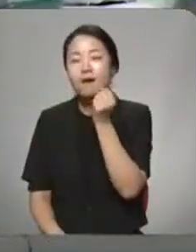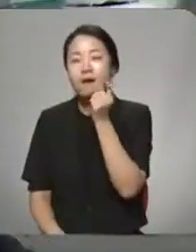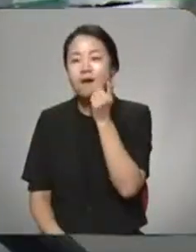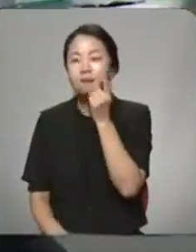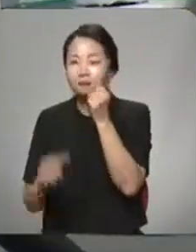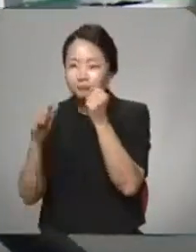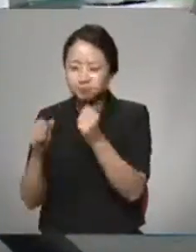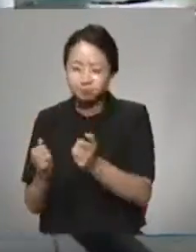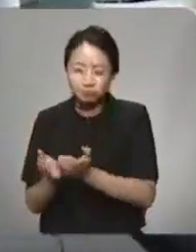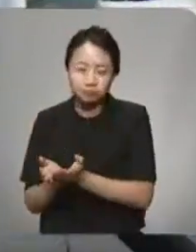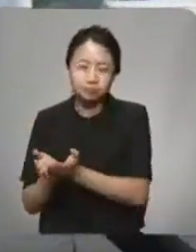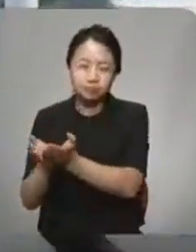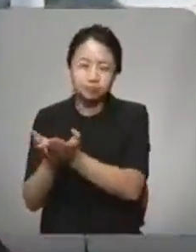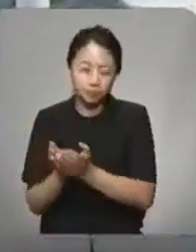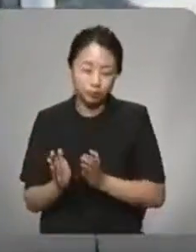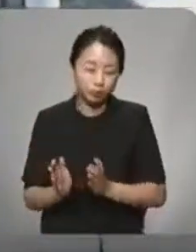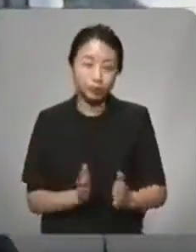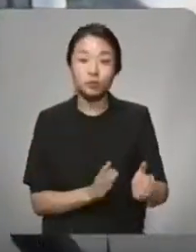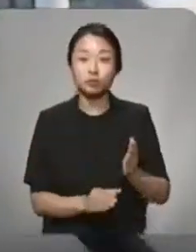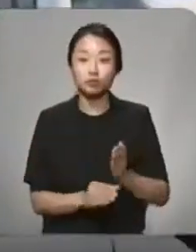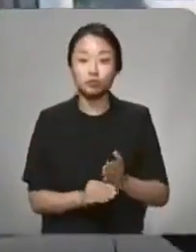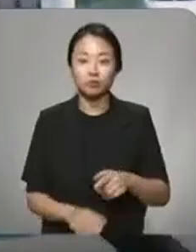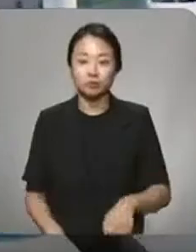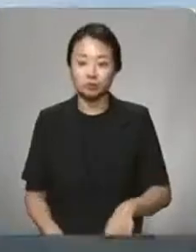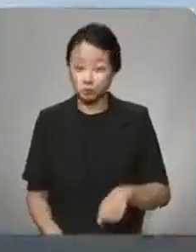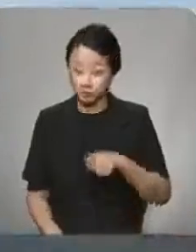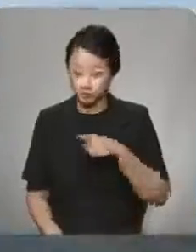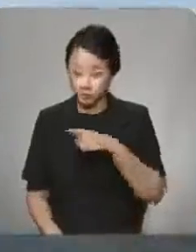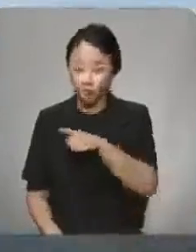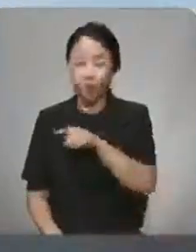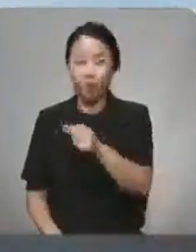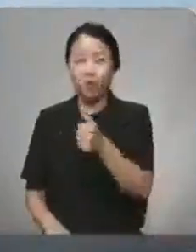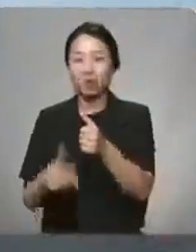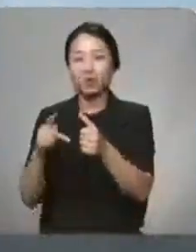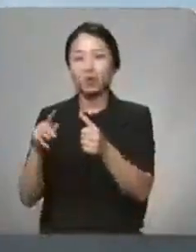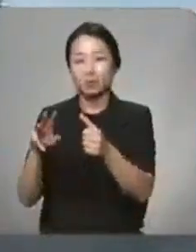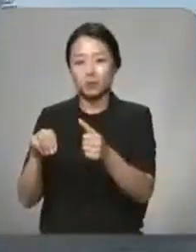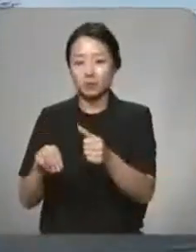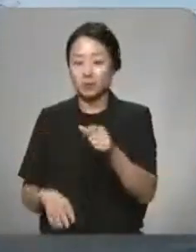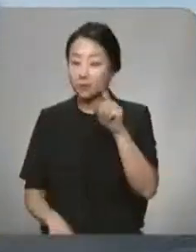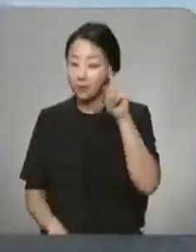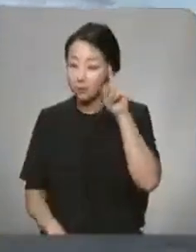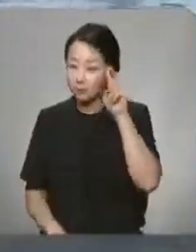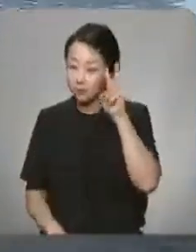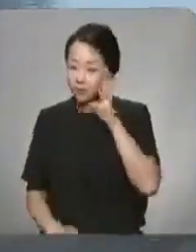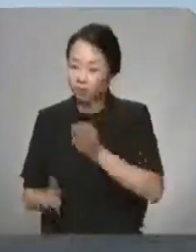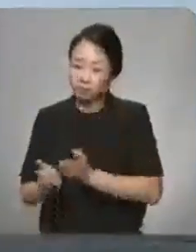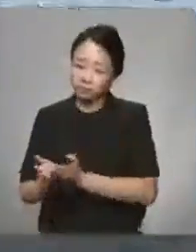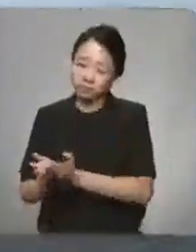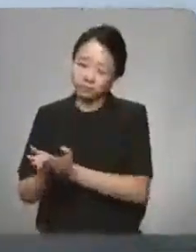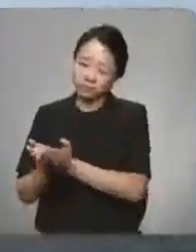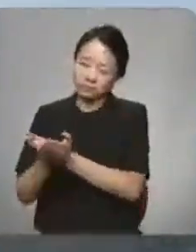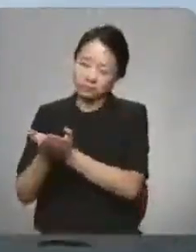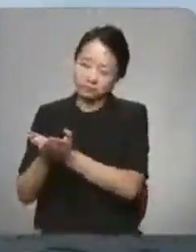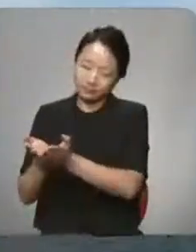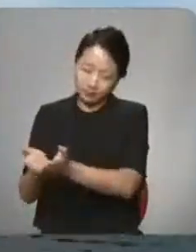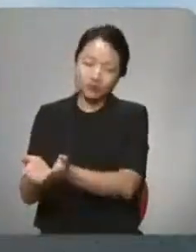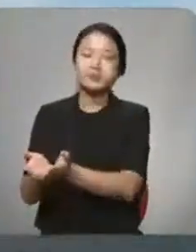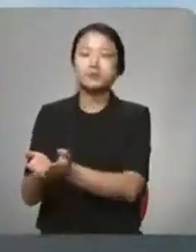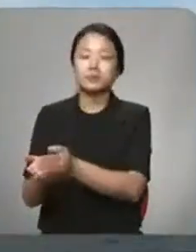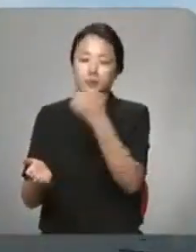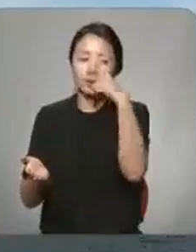이어질 조업을 준비하는 겁니다. 직선 거리로만 500여 킬로미터, 사흘을 꼬박 항해해야 닿을 수 있는 오징어